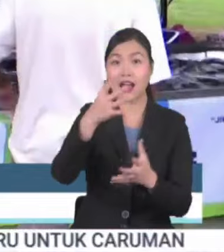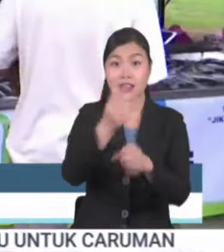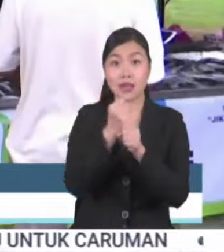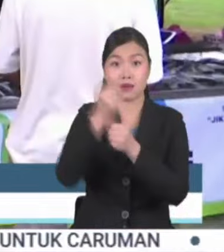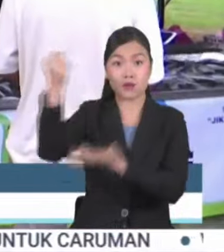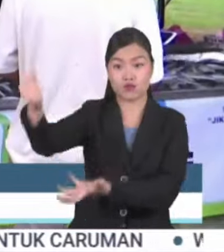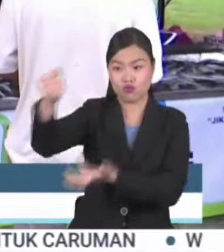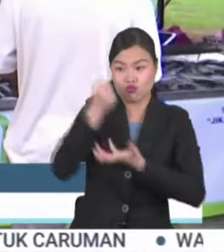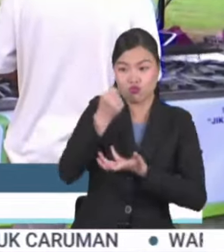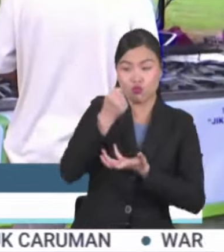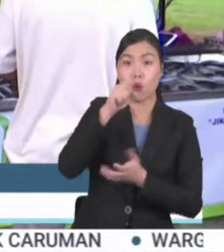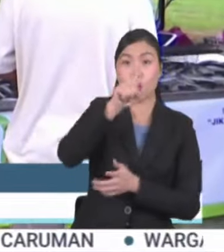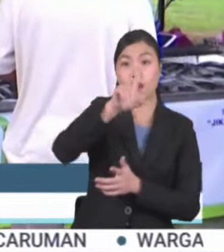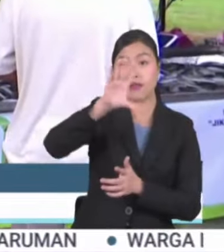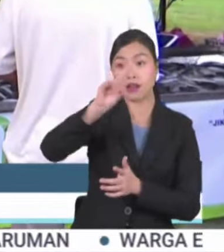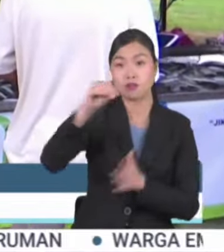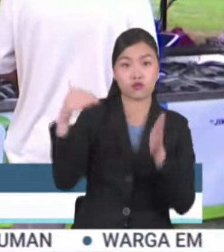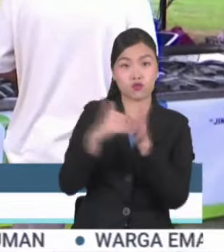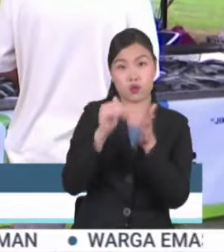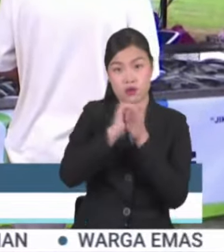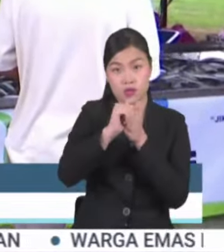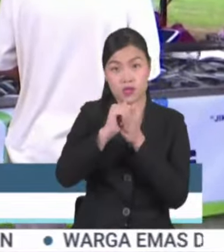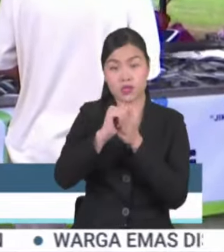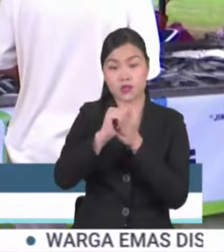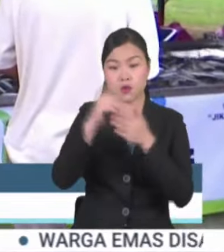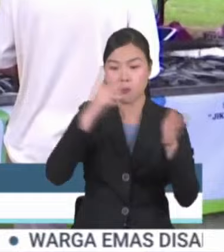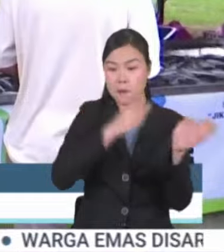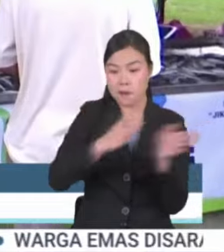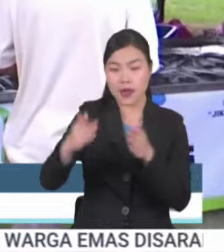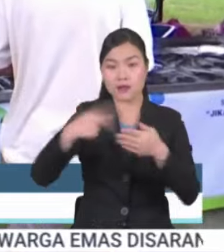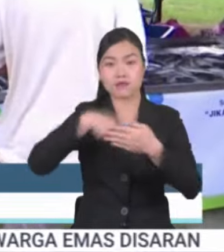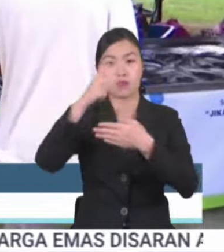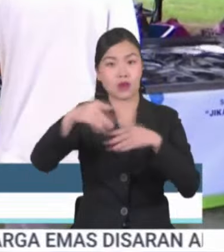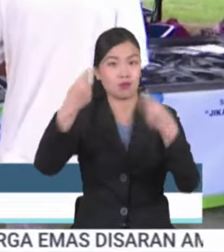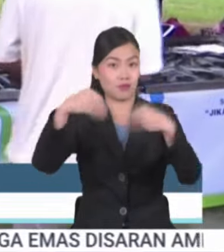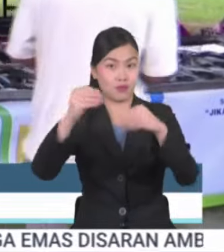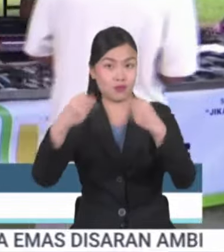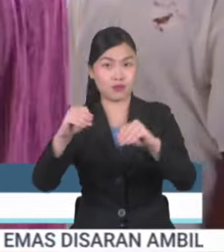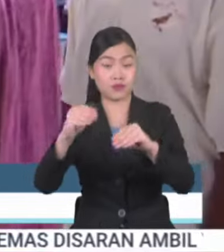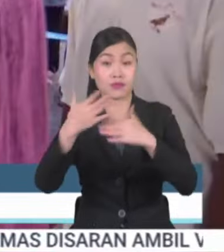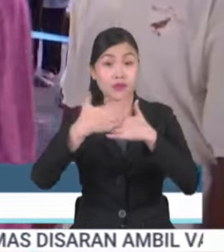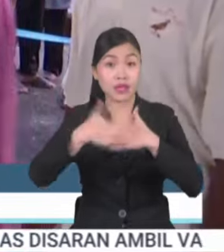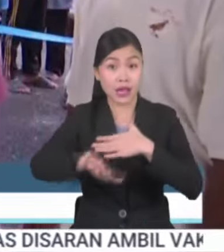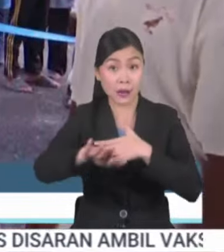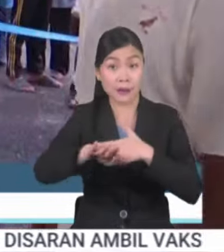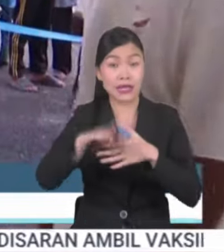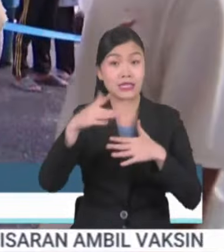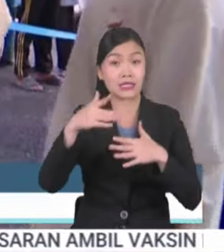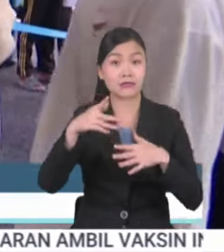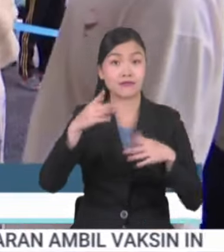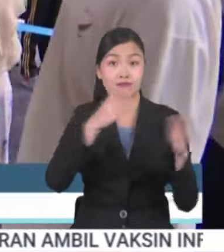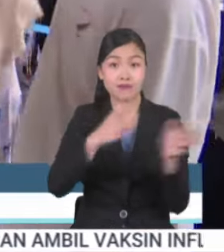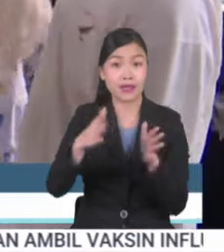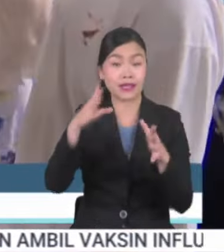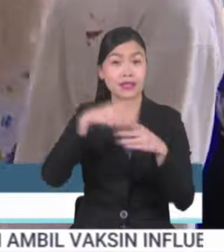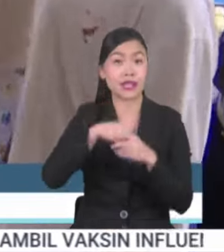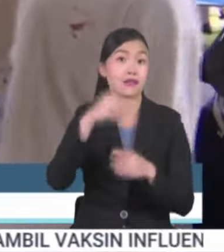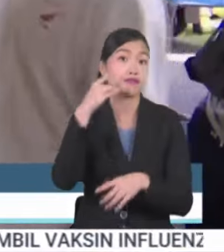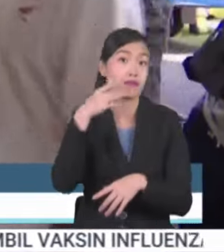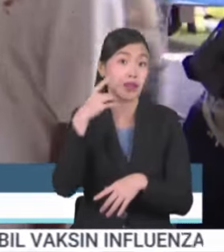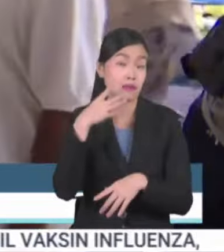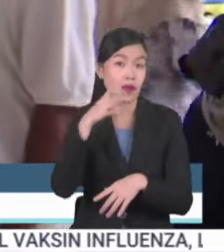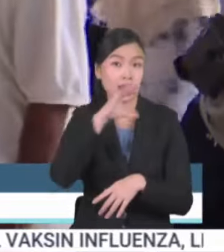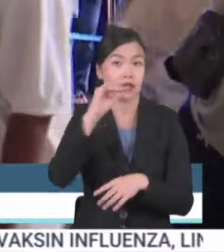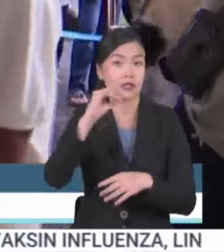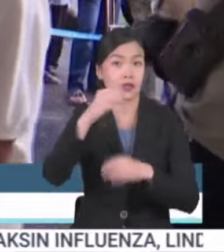sebanyak RM150,000 bagi menjayakan program jualan tersebut. Selepas penganjuran di Ibu Pejabat Kedah, Alok Setar dan Pejabat